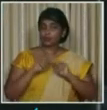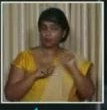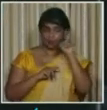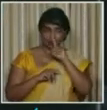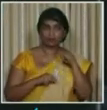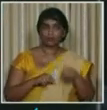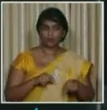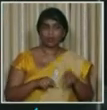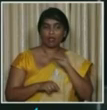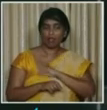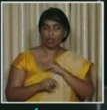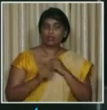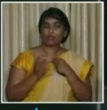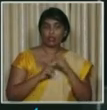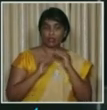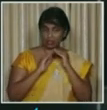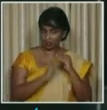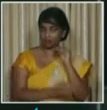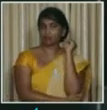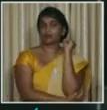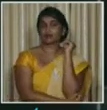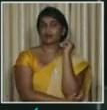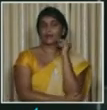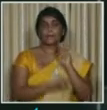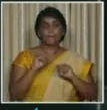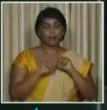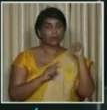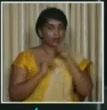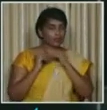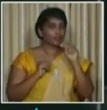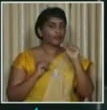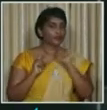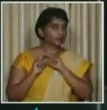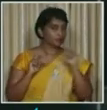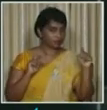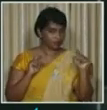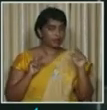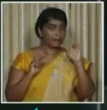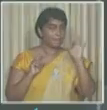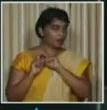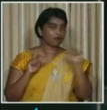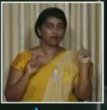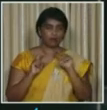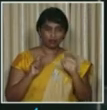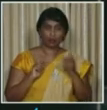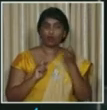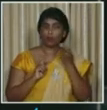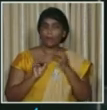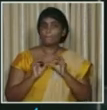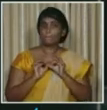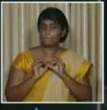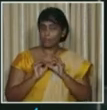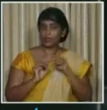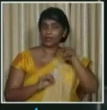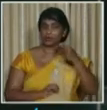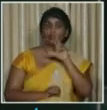මේ මාසේ ආදායම් බදු දෙපාර්තමේන්තුවෙන් පෙබ්‍රවාරි 1වෙනිදා සිට 20වෙනිදා 15වෙනිදා දක්වා රුපියල් බිලියන